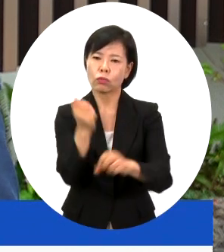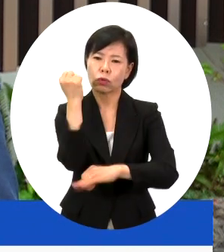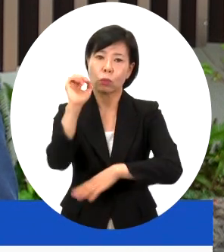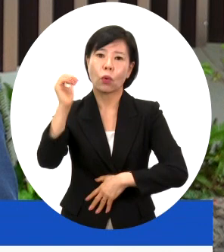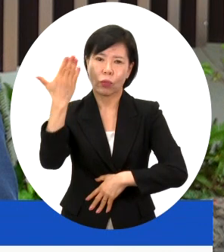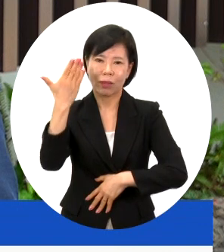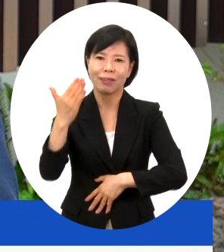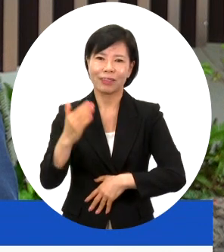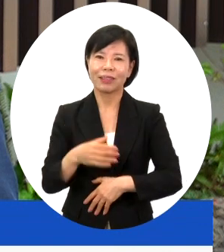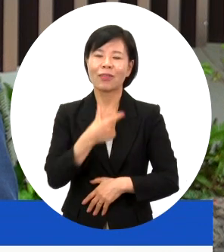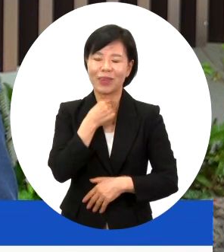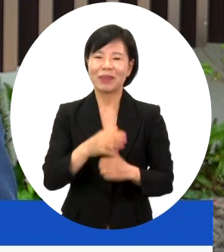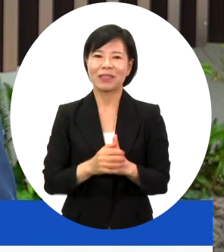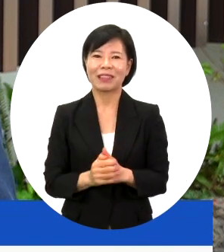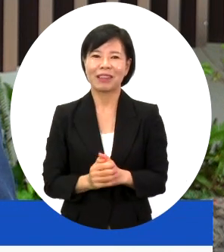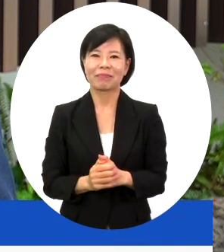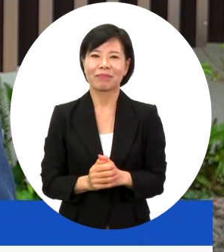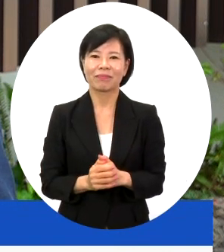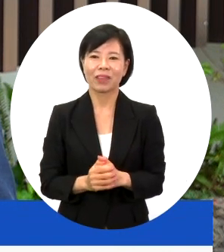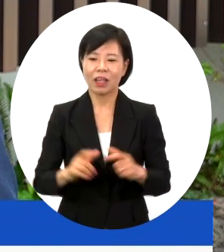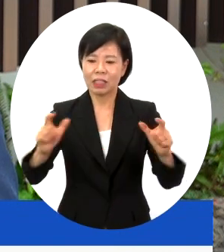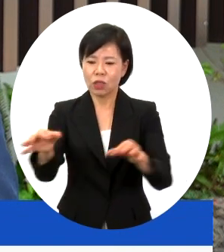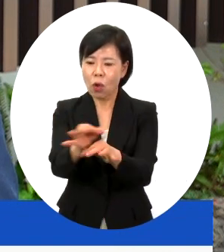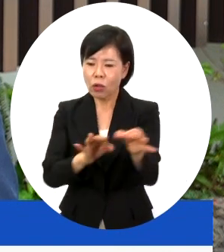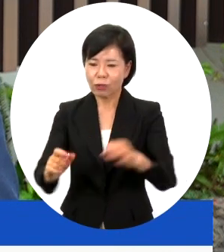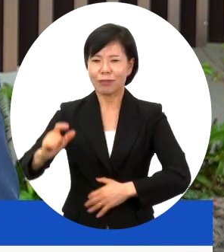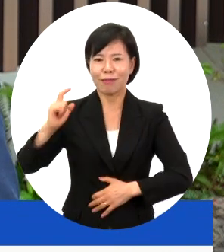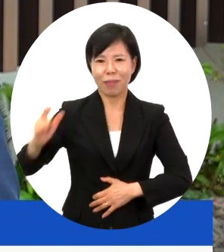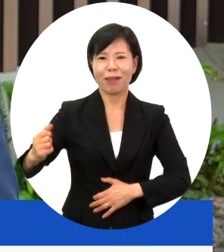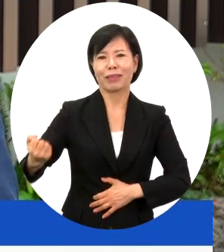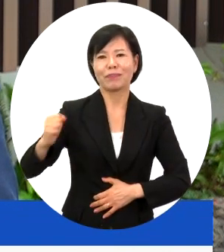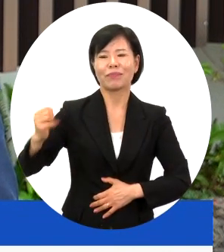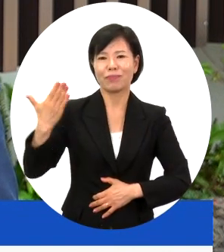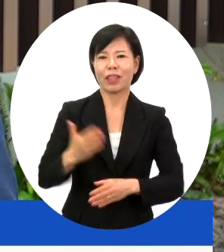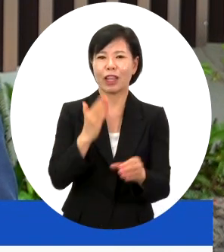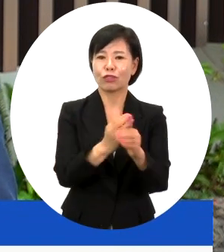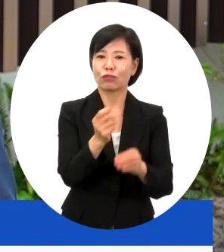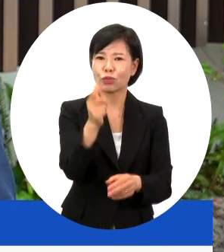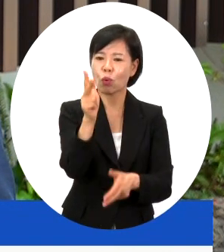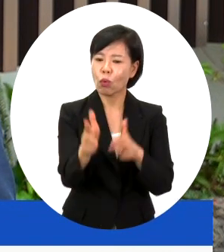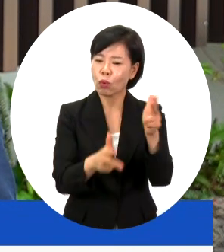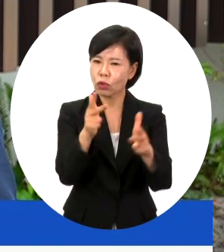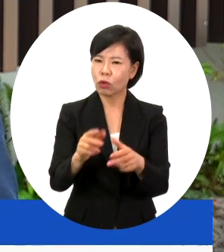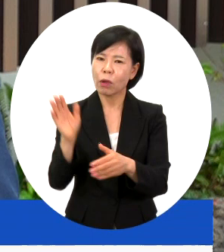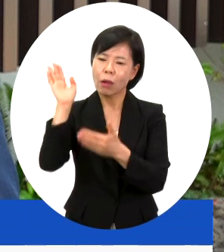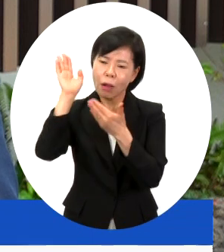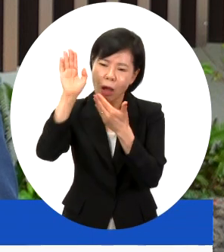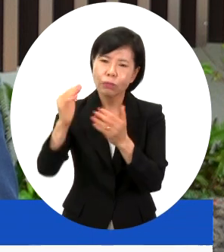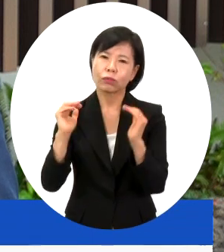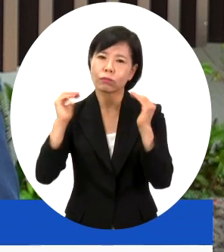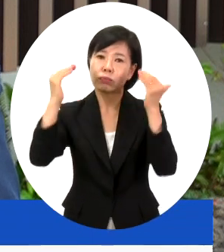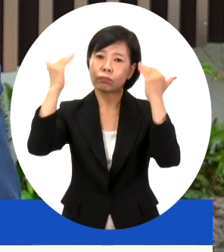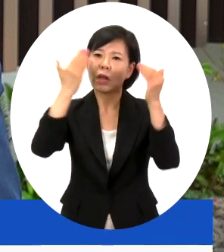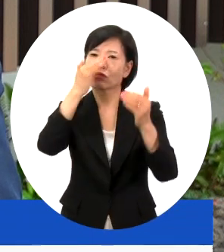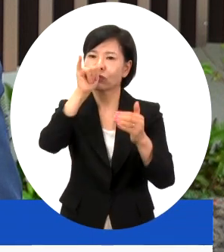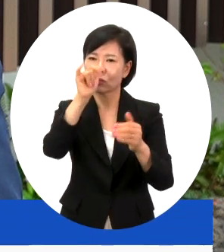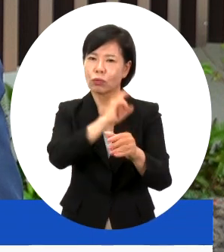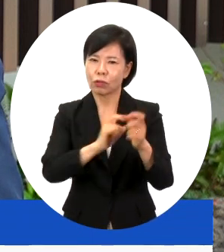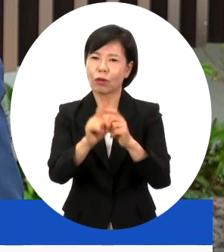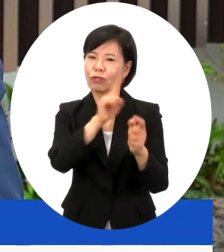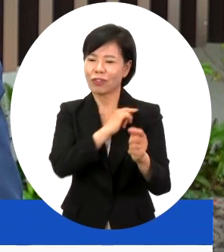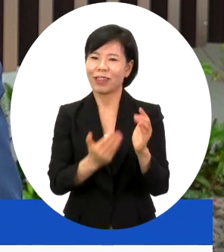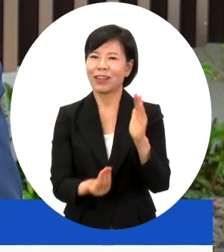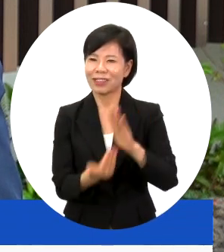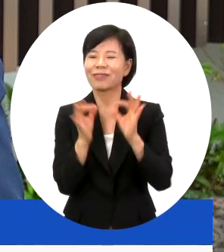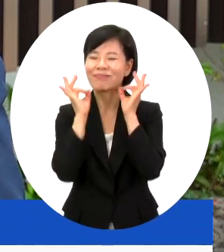기업으로 발돋움할 수 있는 발판이 되기를 바랍니다. 지역 경제의 든든한 버팀목인 중소기업이 지속적인 성장을 이룰 수